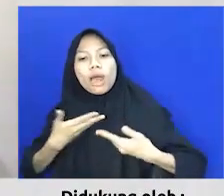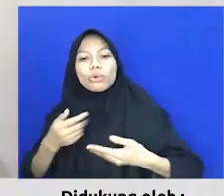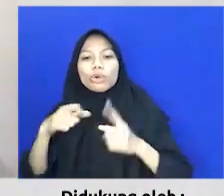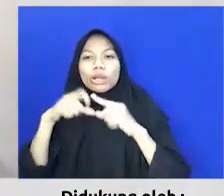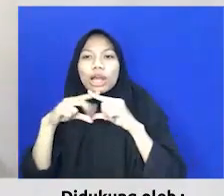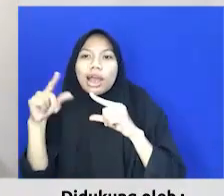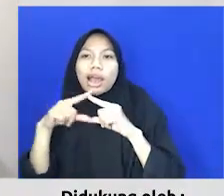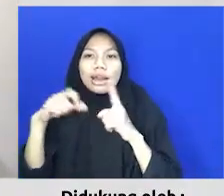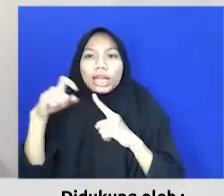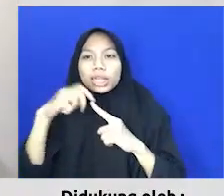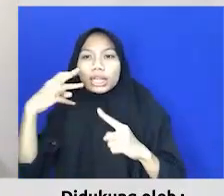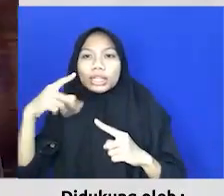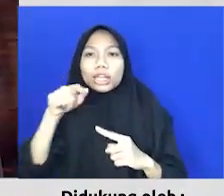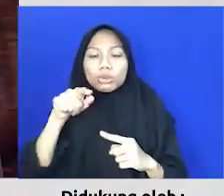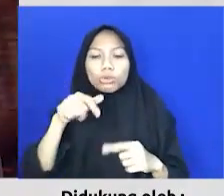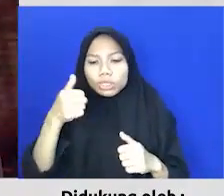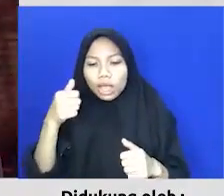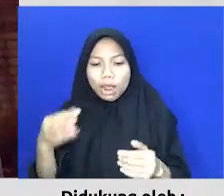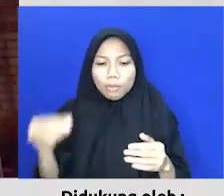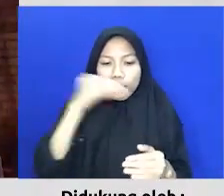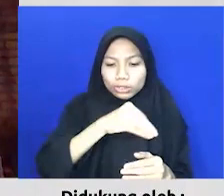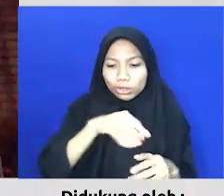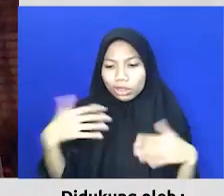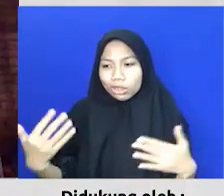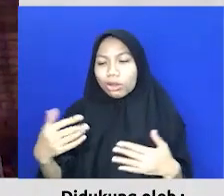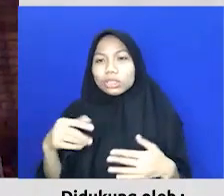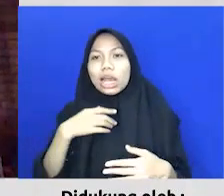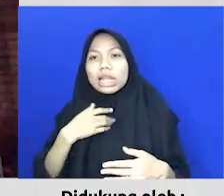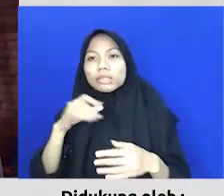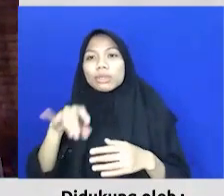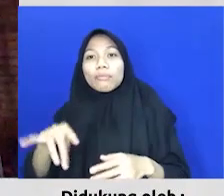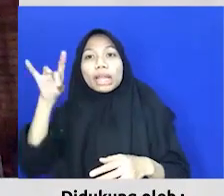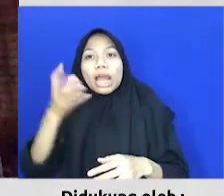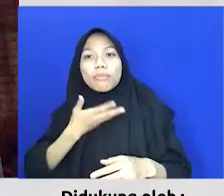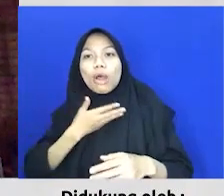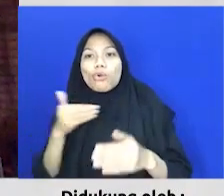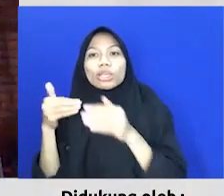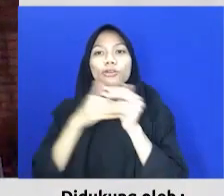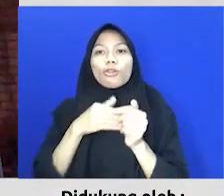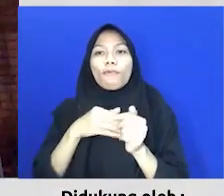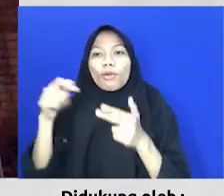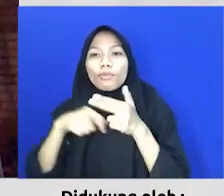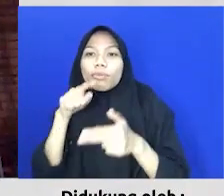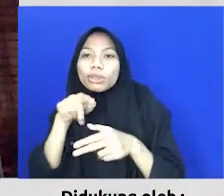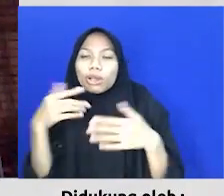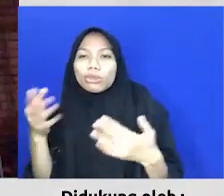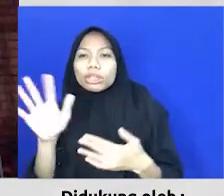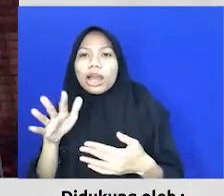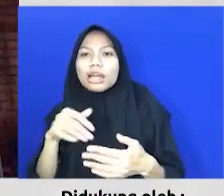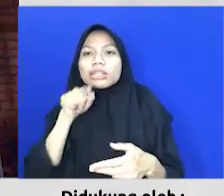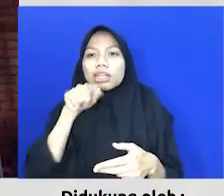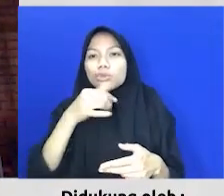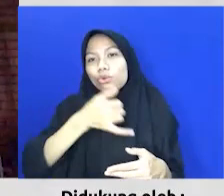Ya, baik. Oke. Jadi ini sangat penting untuk